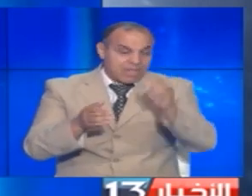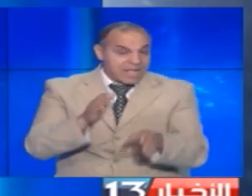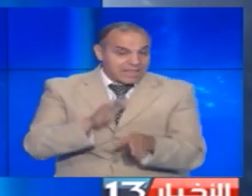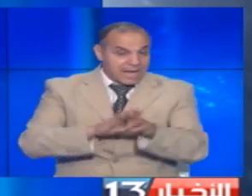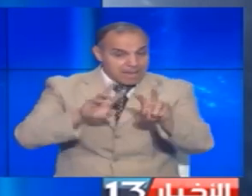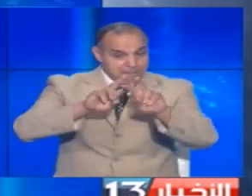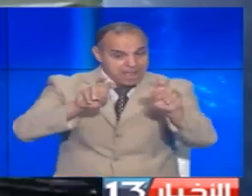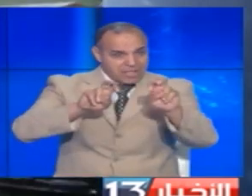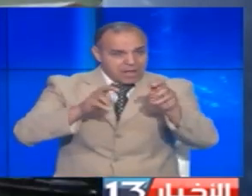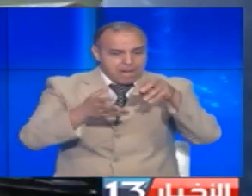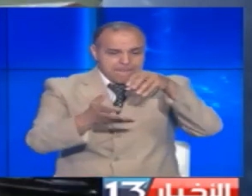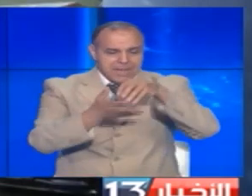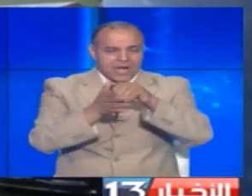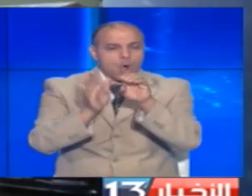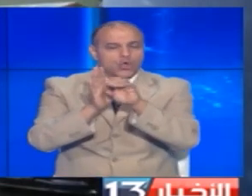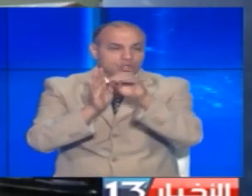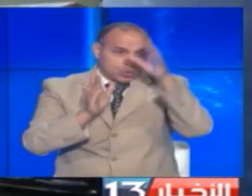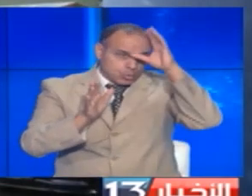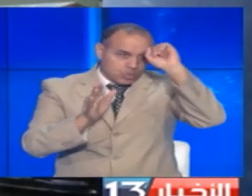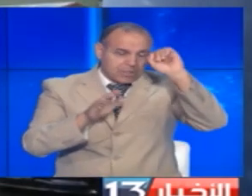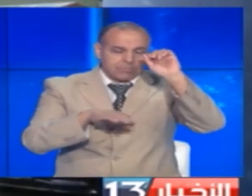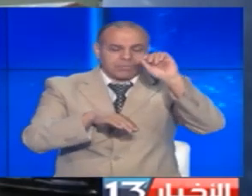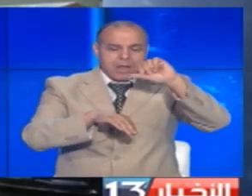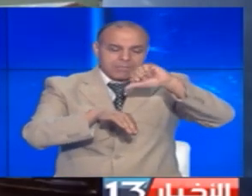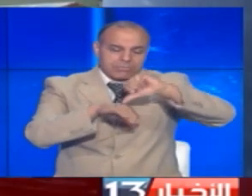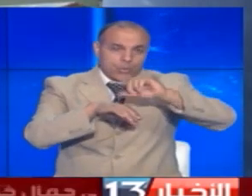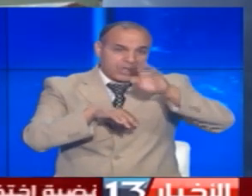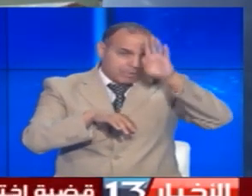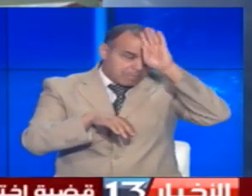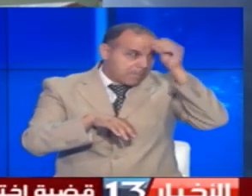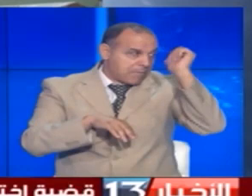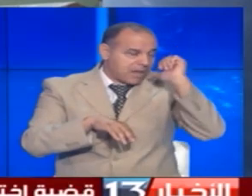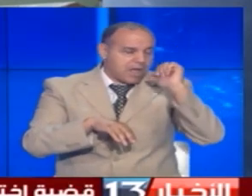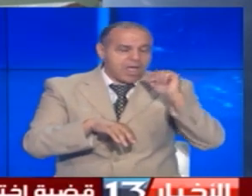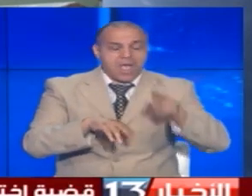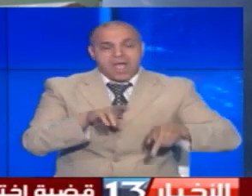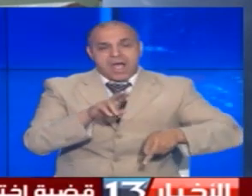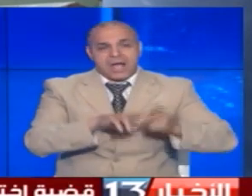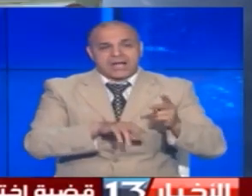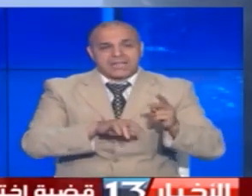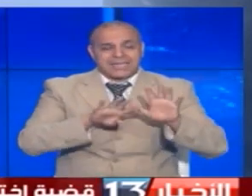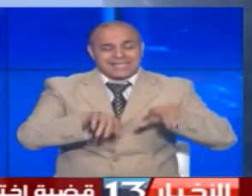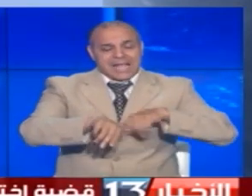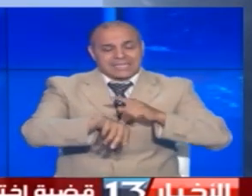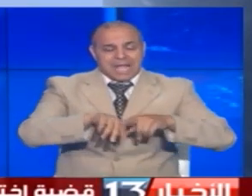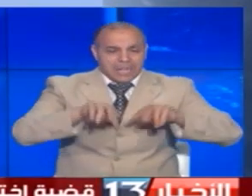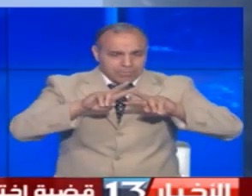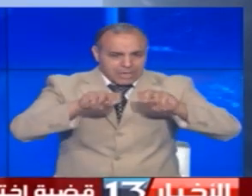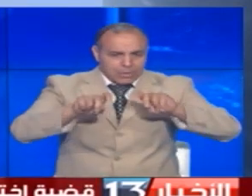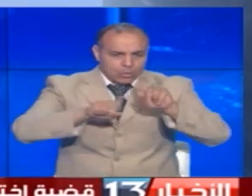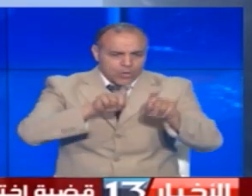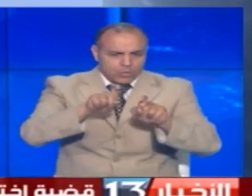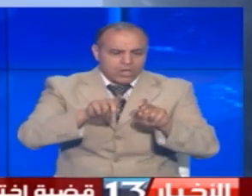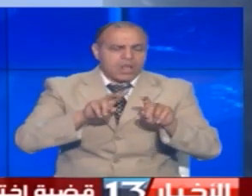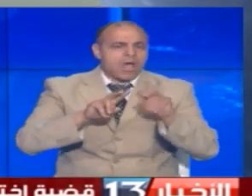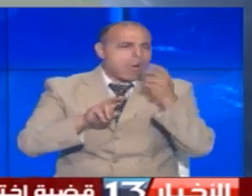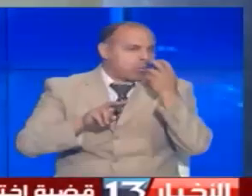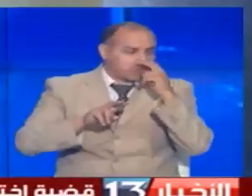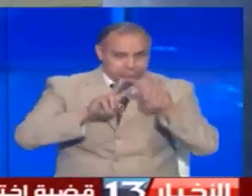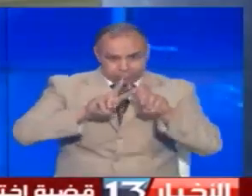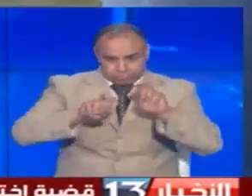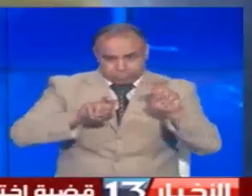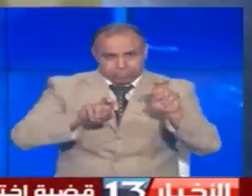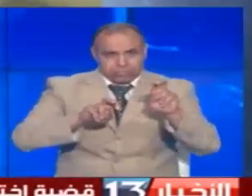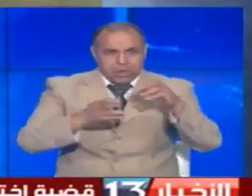التحقيق في مقر القنصليه السعوديه باسطنبول البارحه والذي دام اكثر من تسع ساعات يشرع المحققون اليوم في